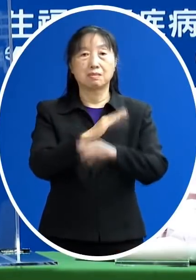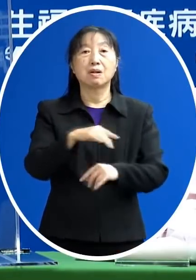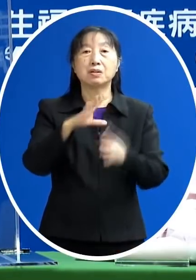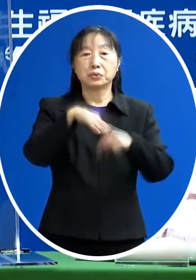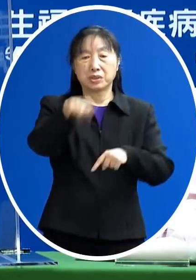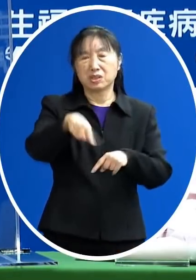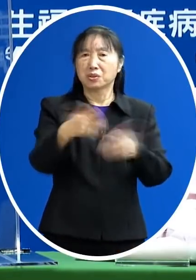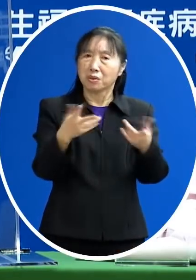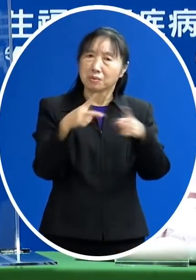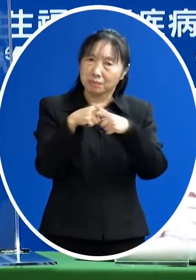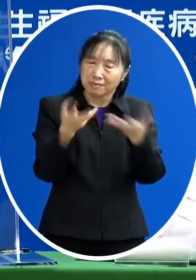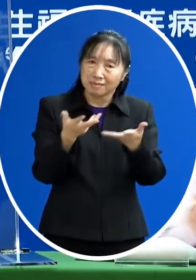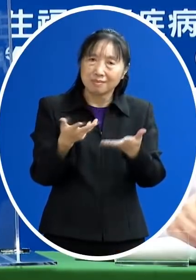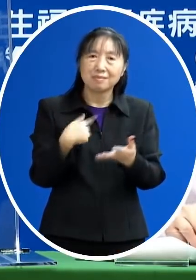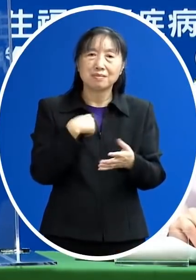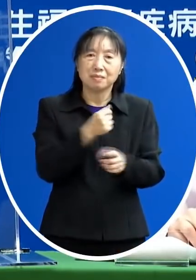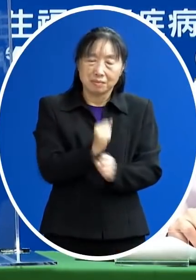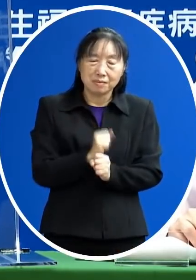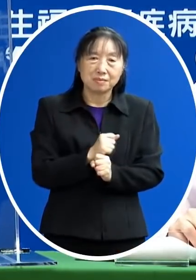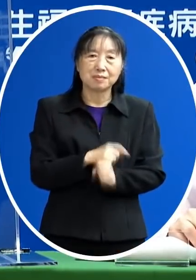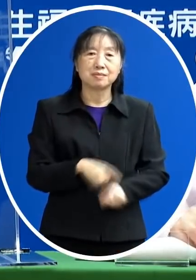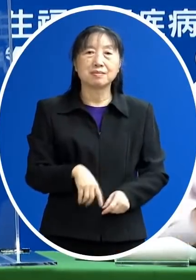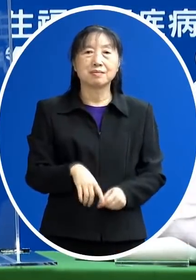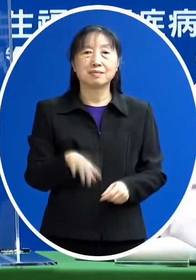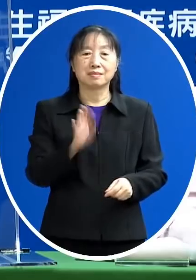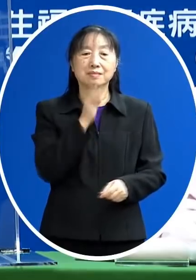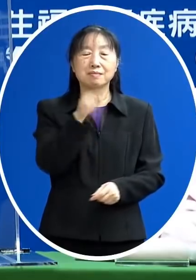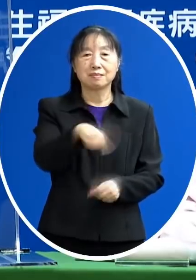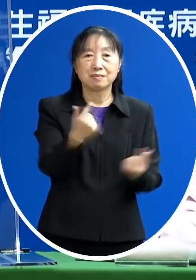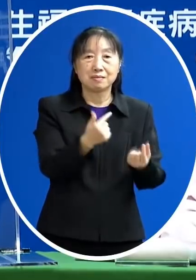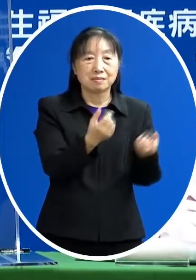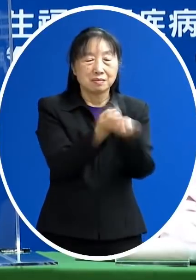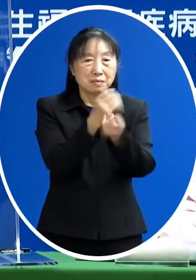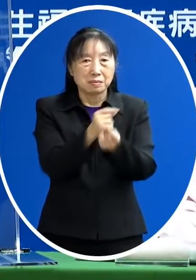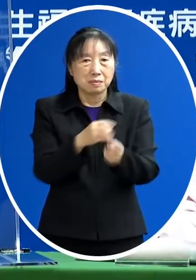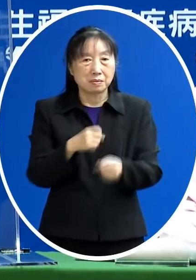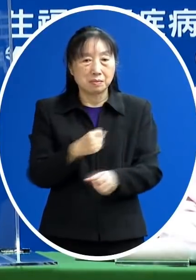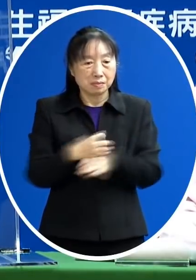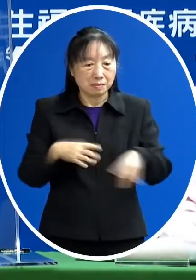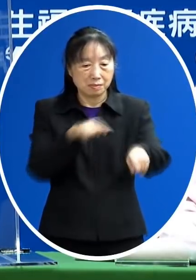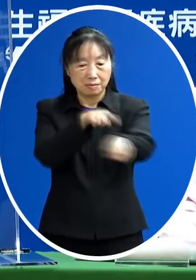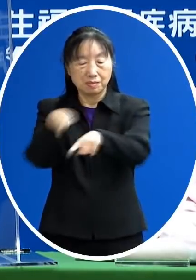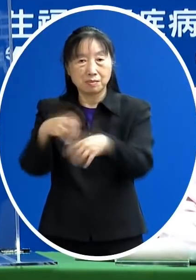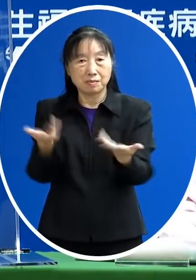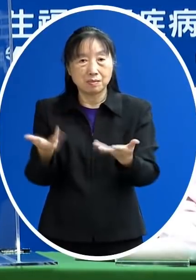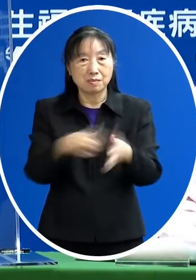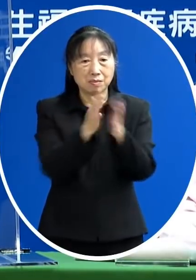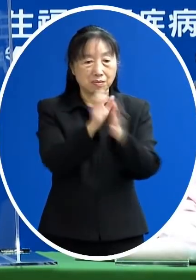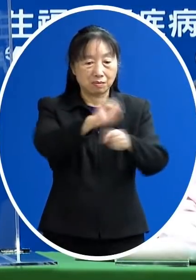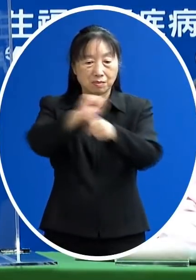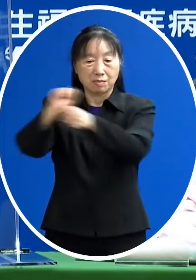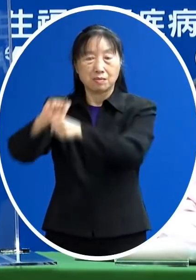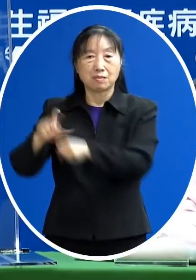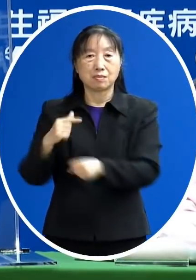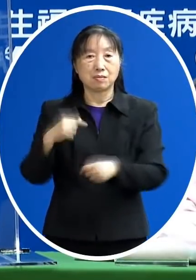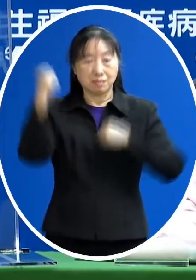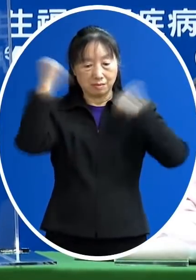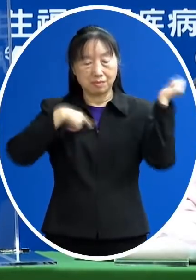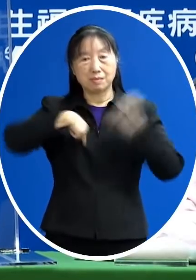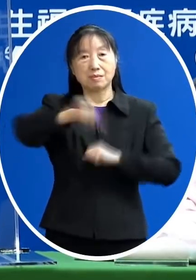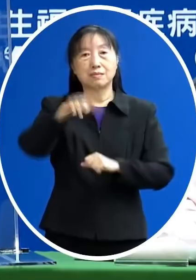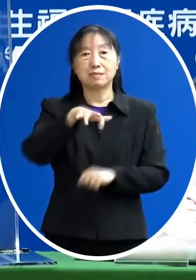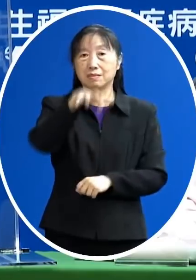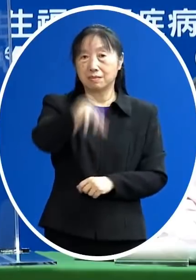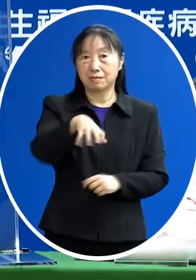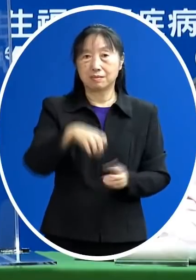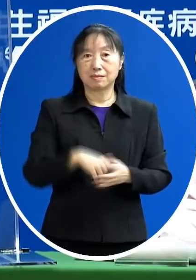细节，但是所有的错误都累积在这个细节里面。好，早上我到机场去。